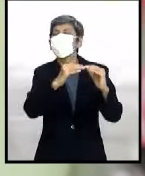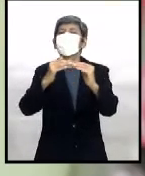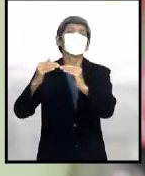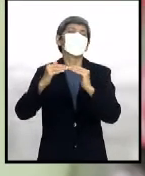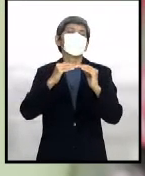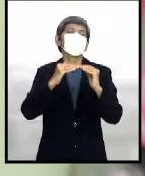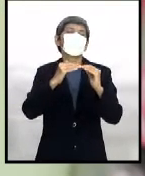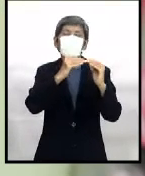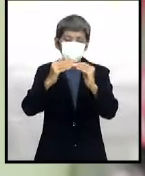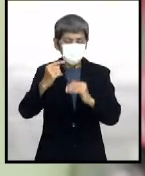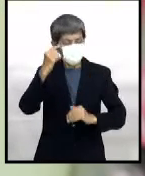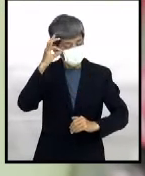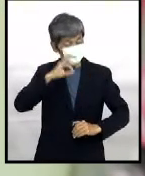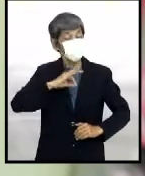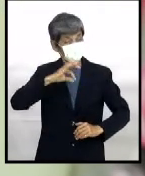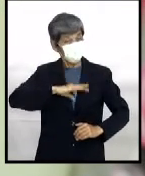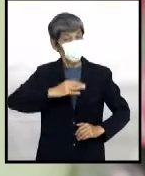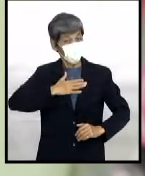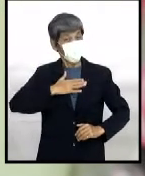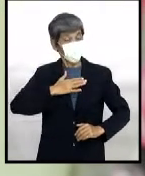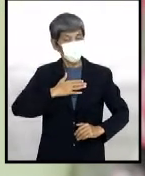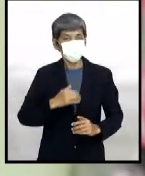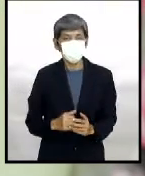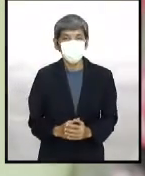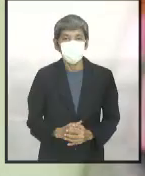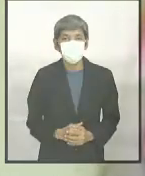เท่ากันหมดในสายตาผม